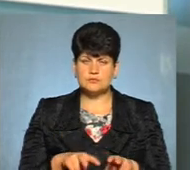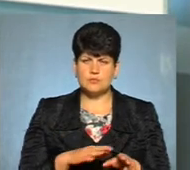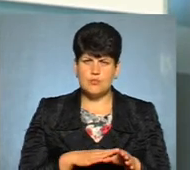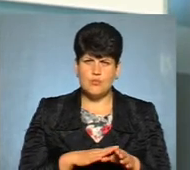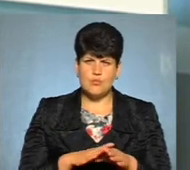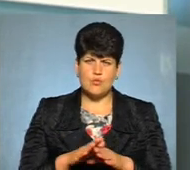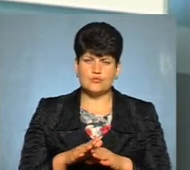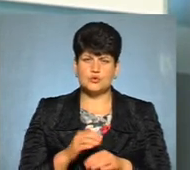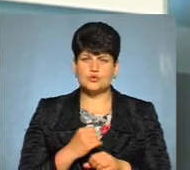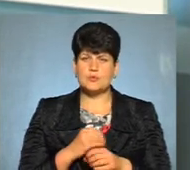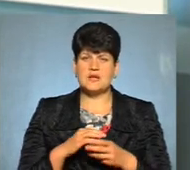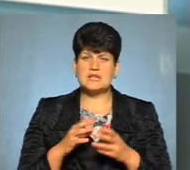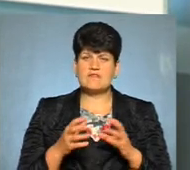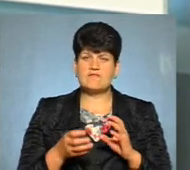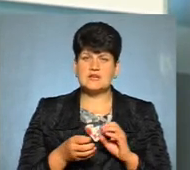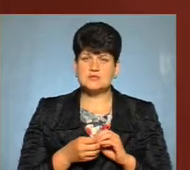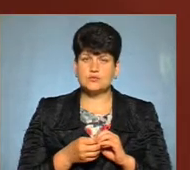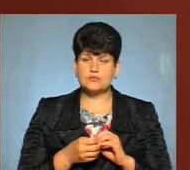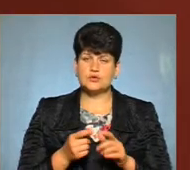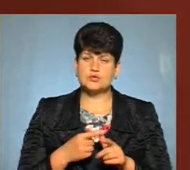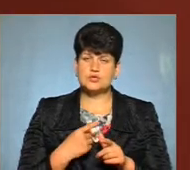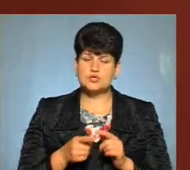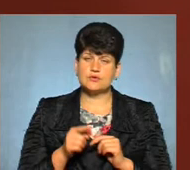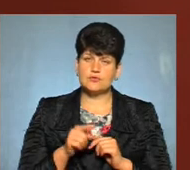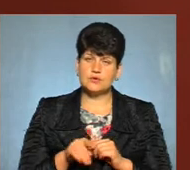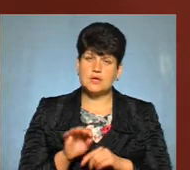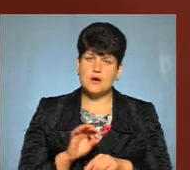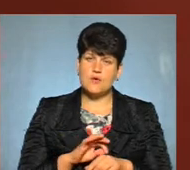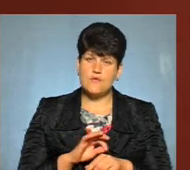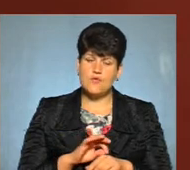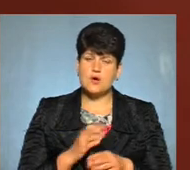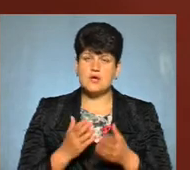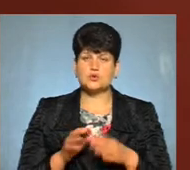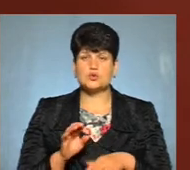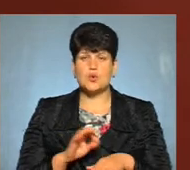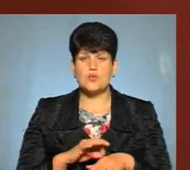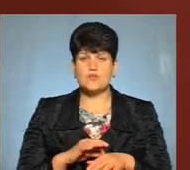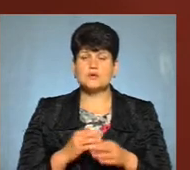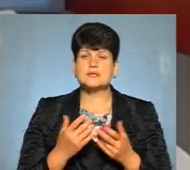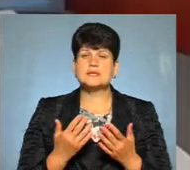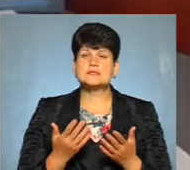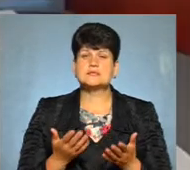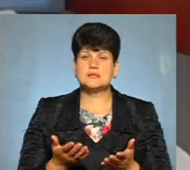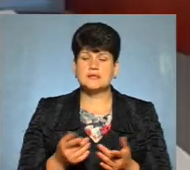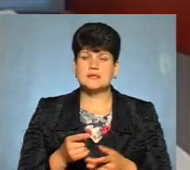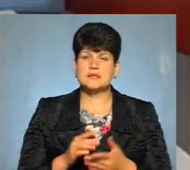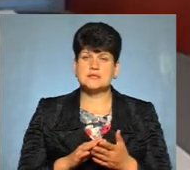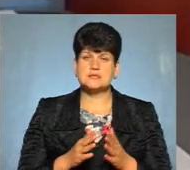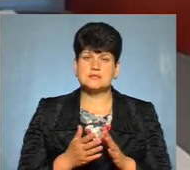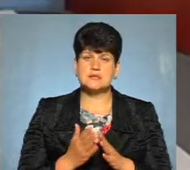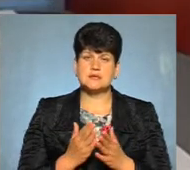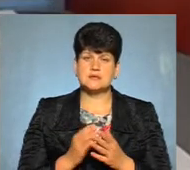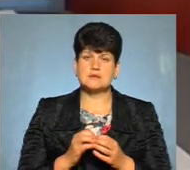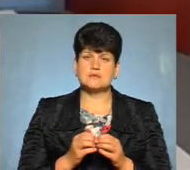і зробити висновок, чи вона хвора. Якщо хвора, то наскільки її стан є